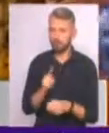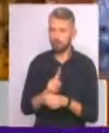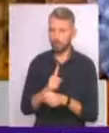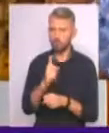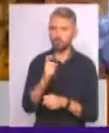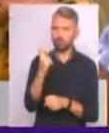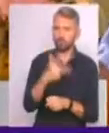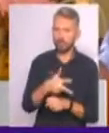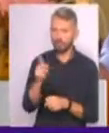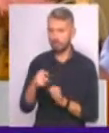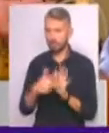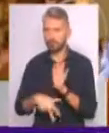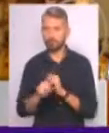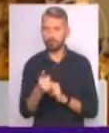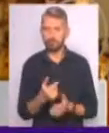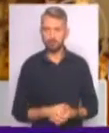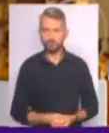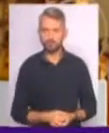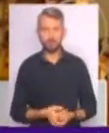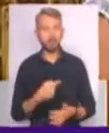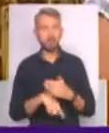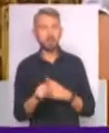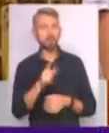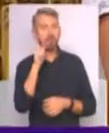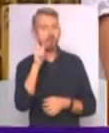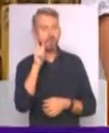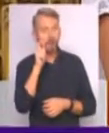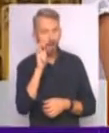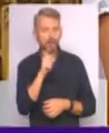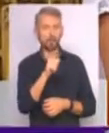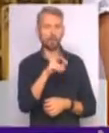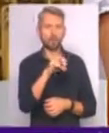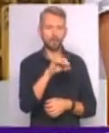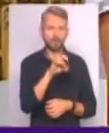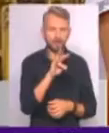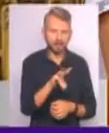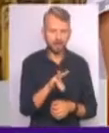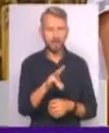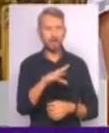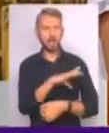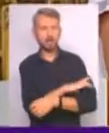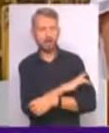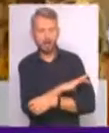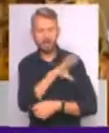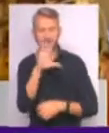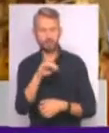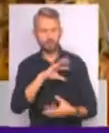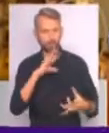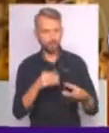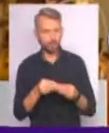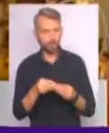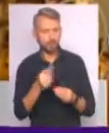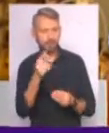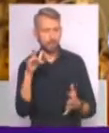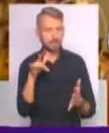130. Чому? Потому что сахар, холестерин – давление, все это бьет в одну цель.